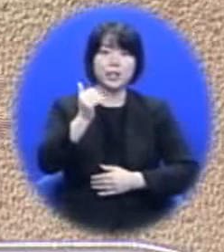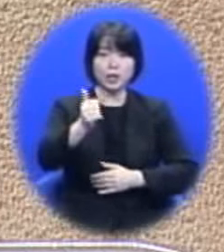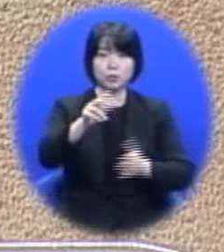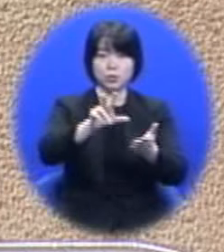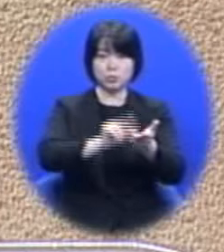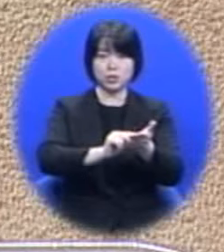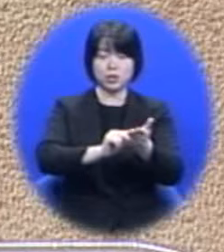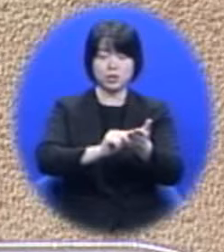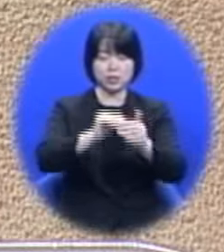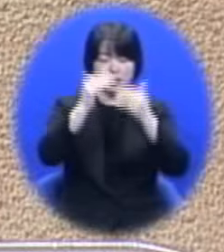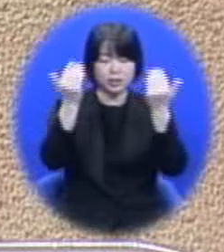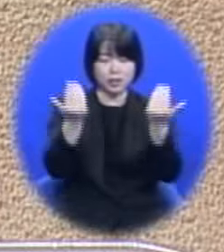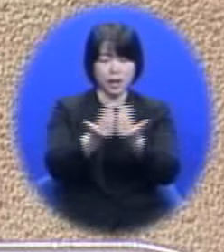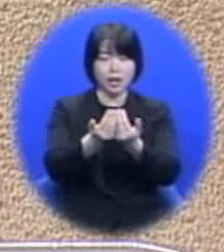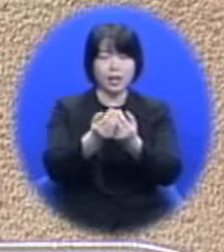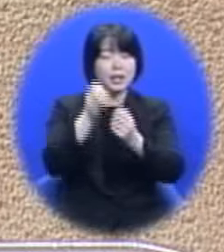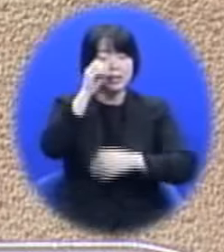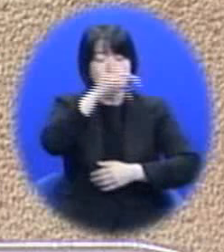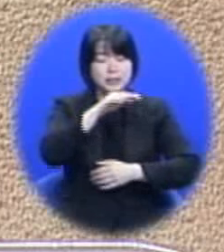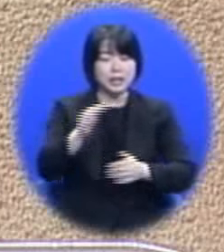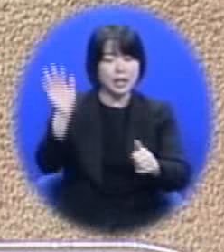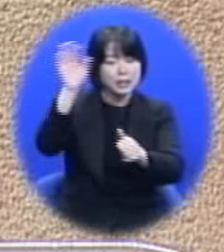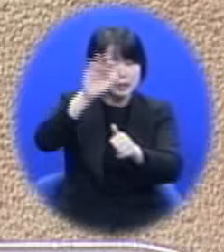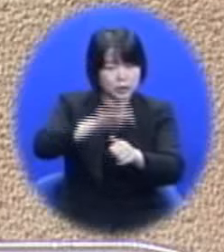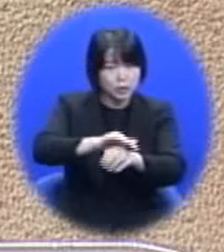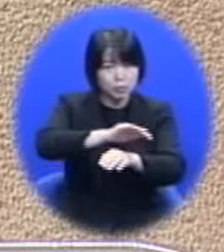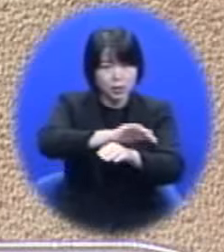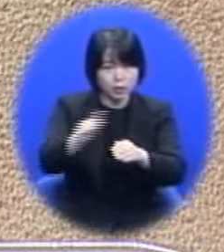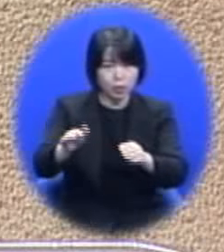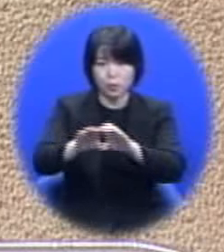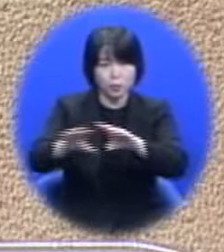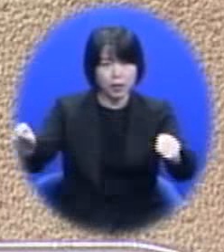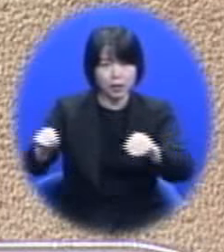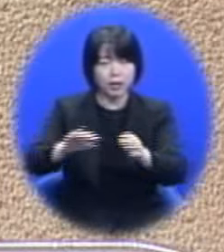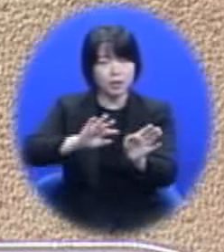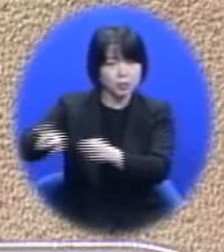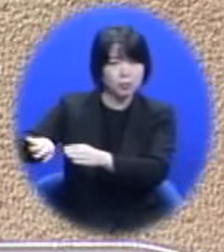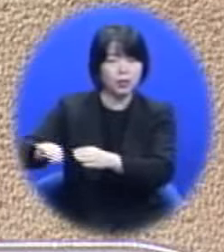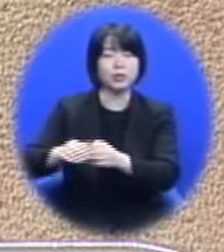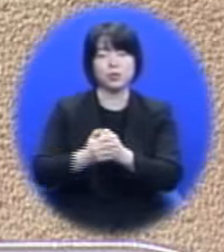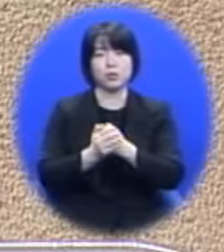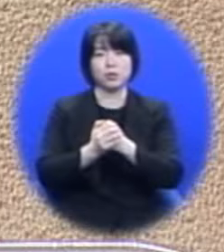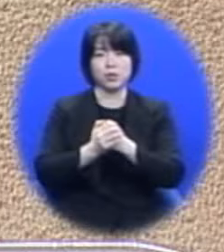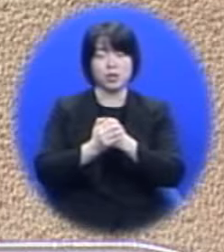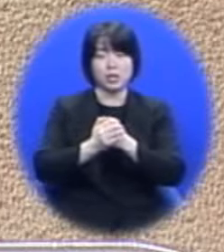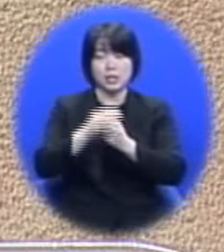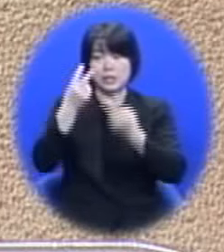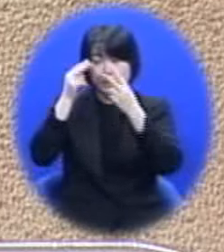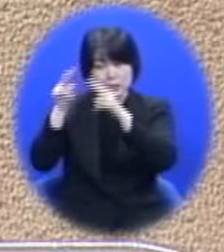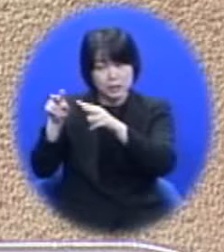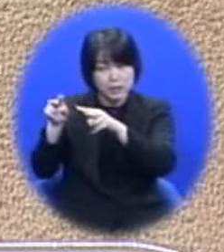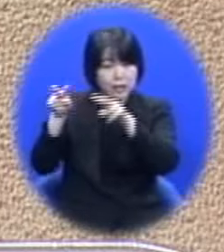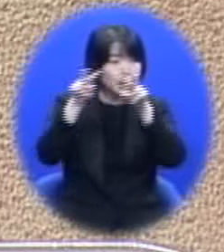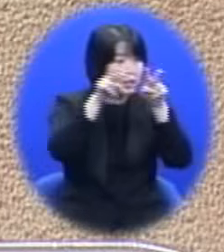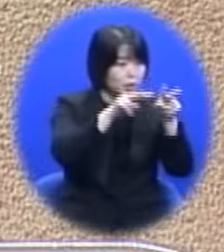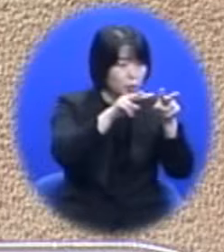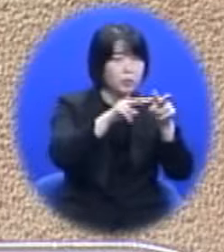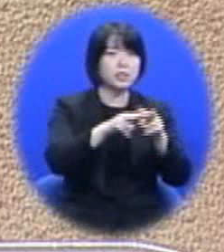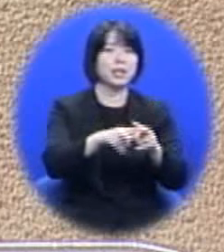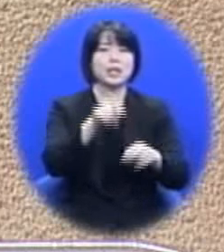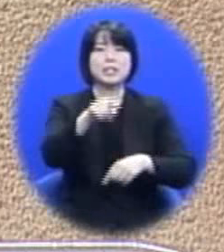다 덮어버립시다. 그 문제에서 우리 눈을 좀 다른 데로 옮깁시다.